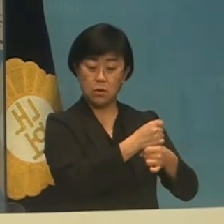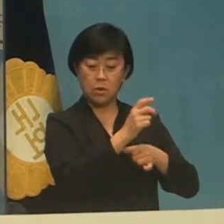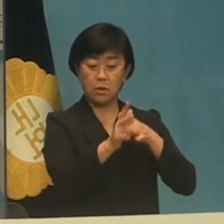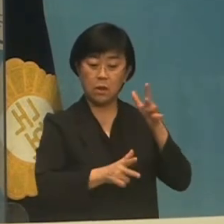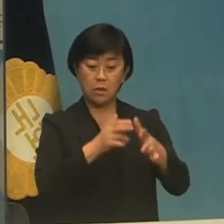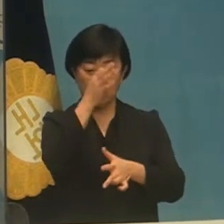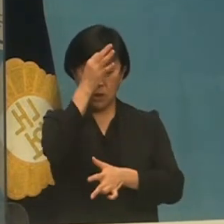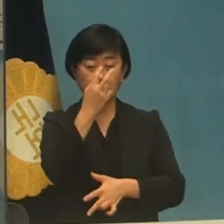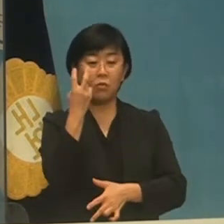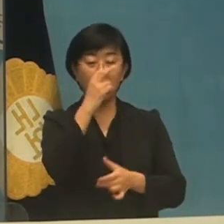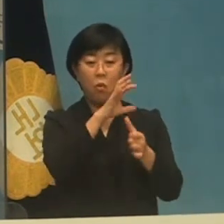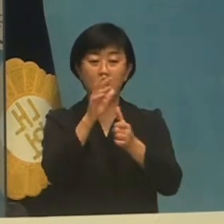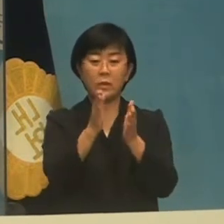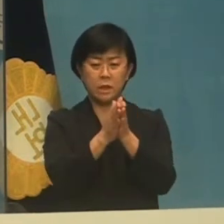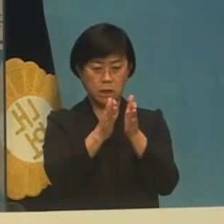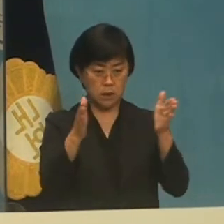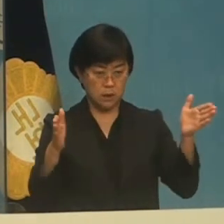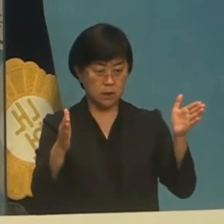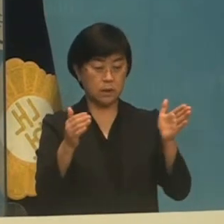산업기술보호법이 시행된 후에